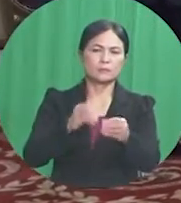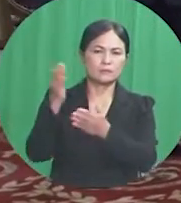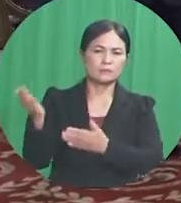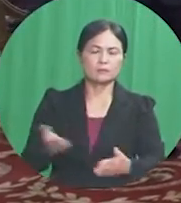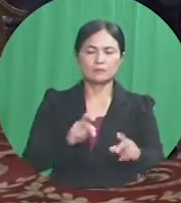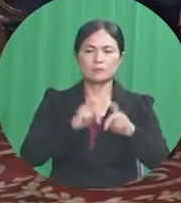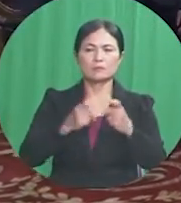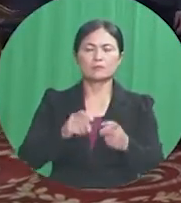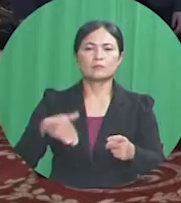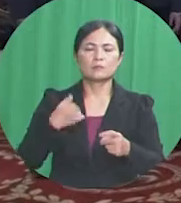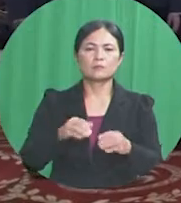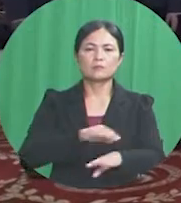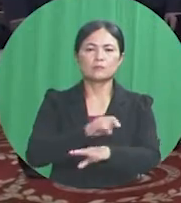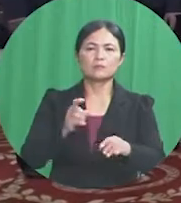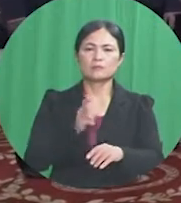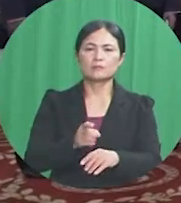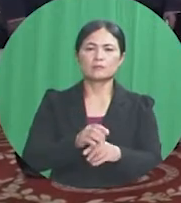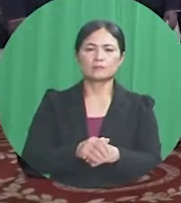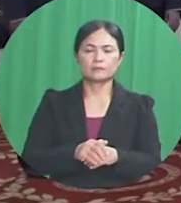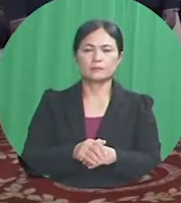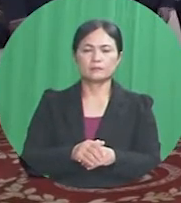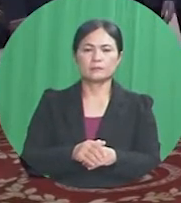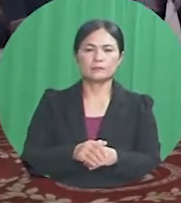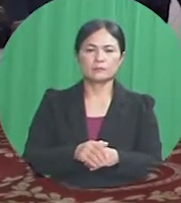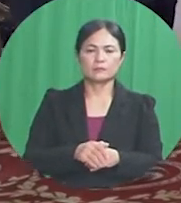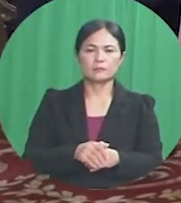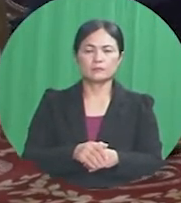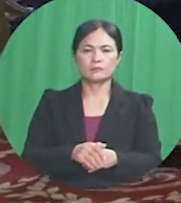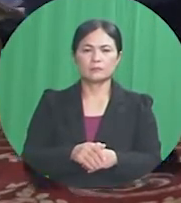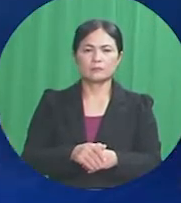មន៍គណៈប្រតិភូយ៉ាងកក់ក្ដៅនេះពេលនោះ